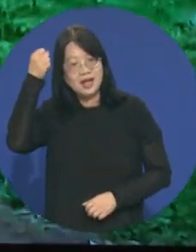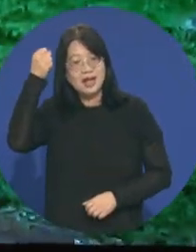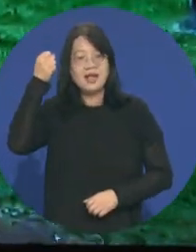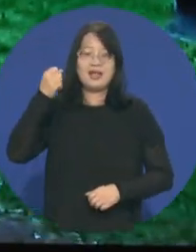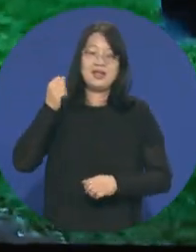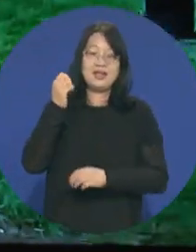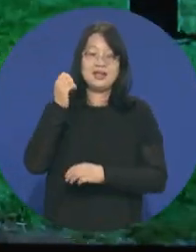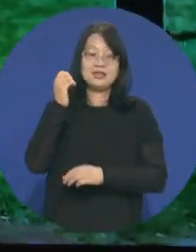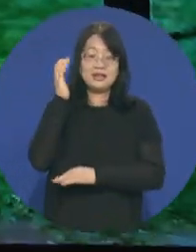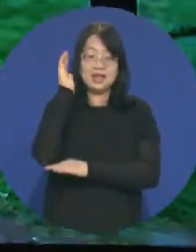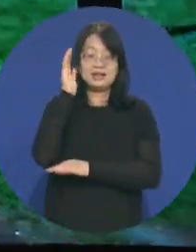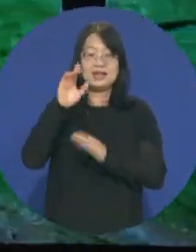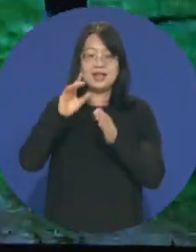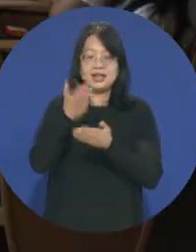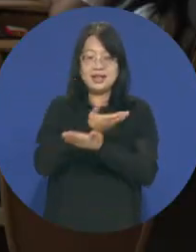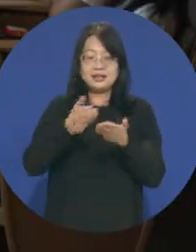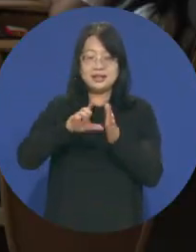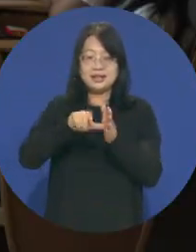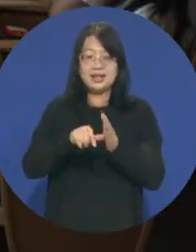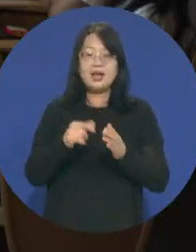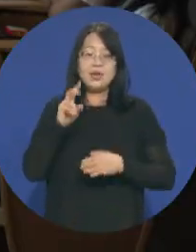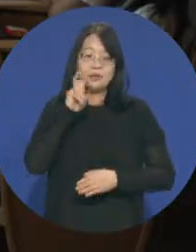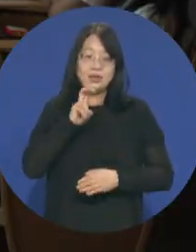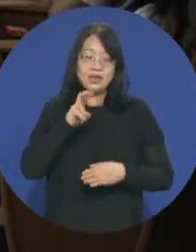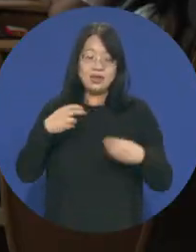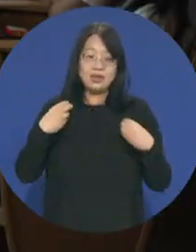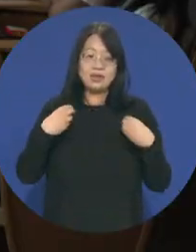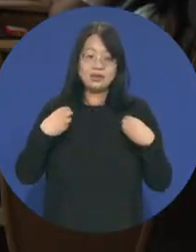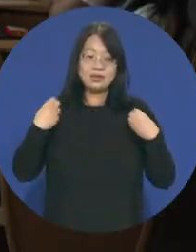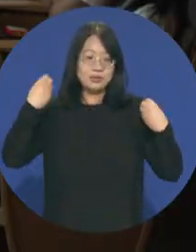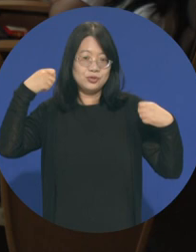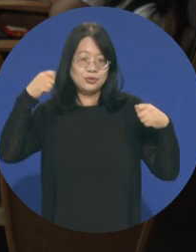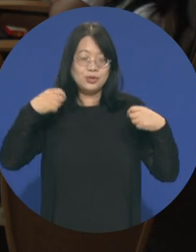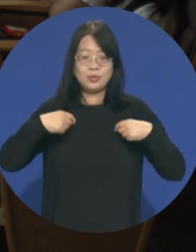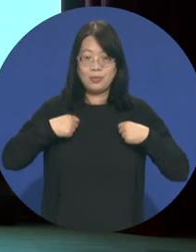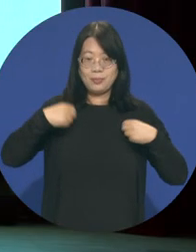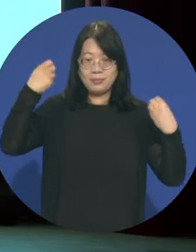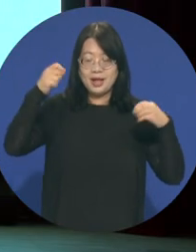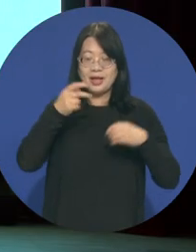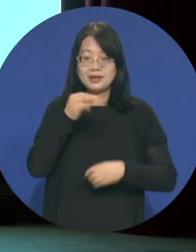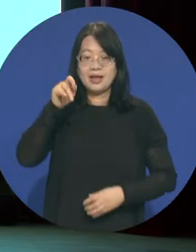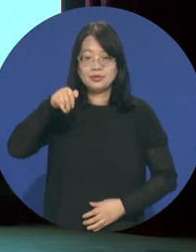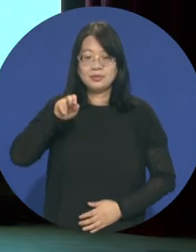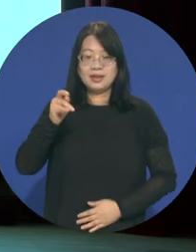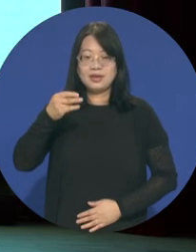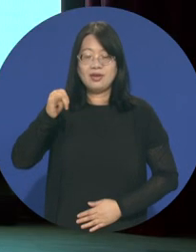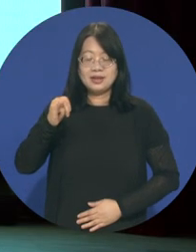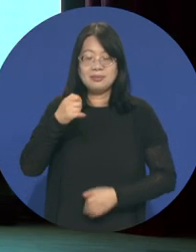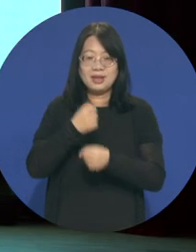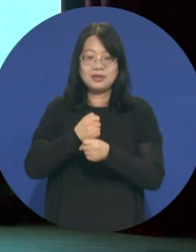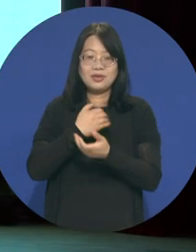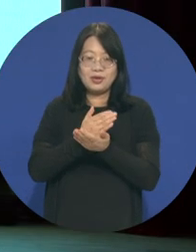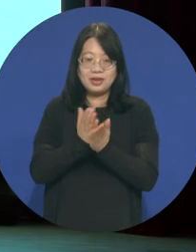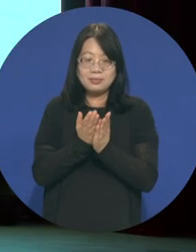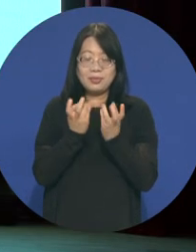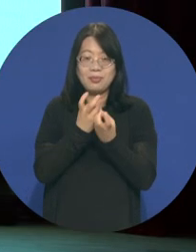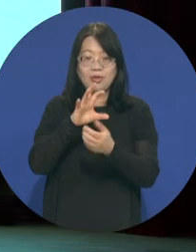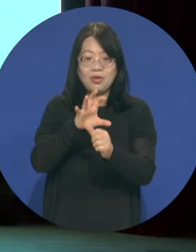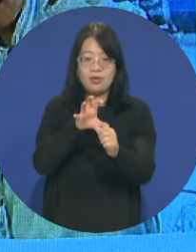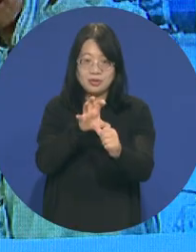시간. 노래와 춤, 패션쇼, 다큐멘터리 제작 등 다양한 방법으로 팀 프로젝트 결과를